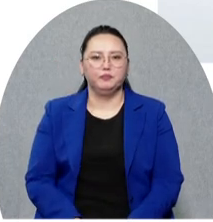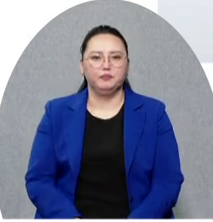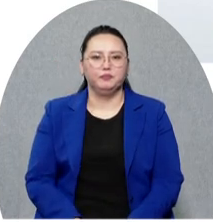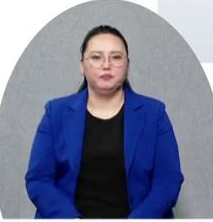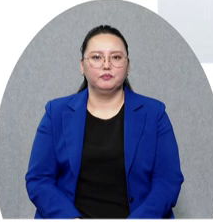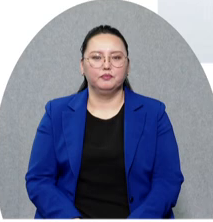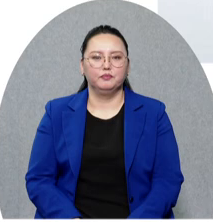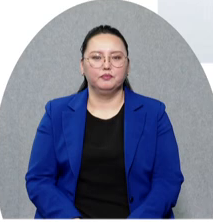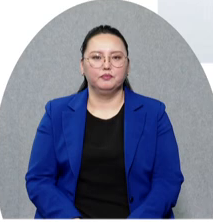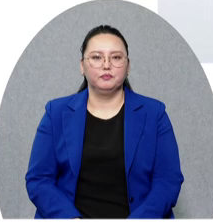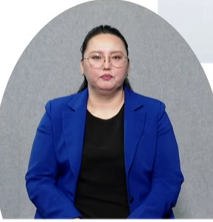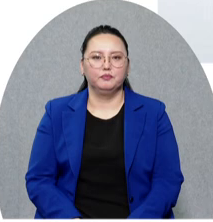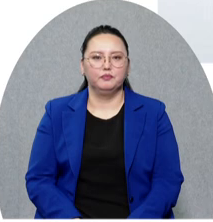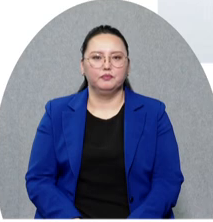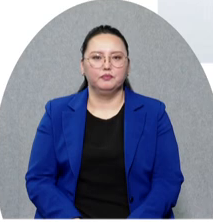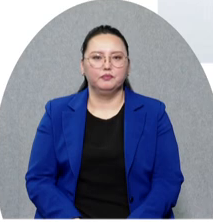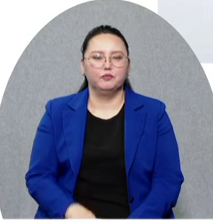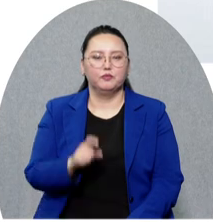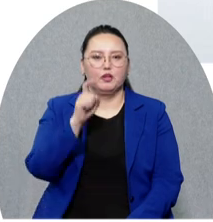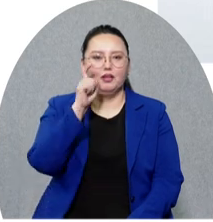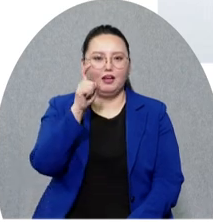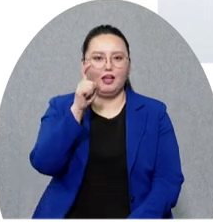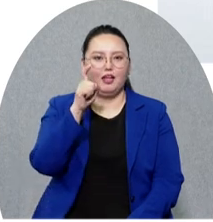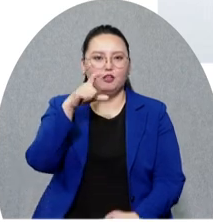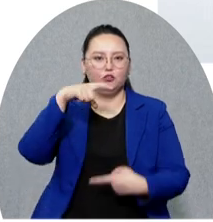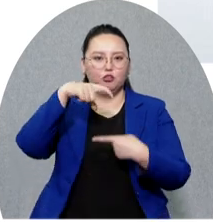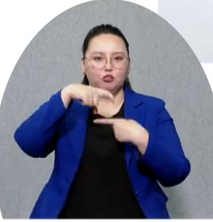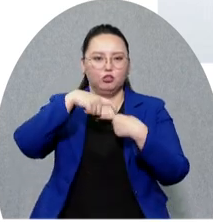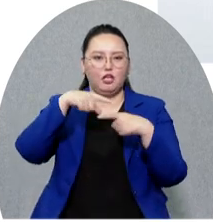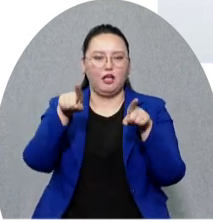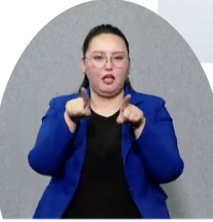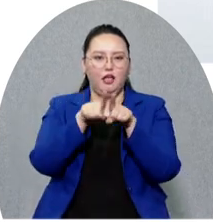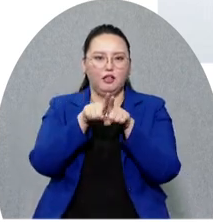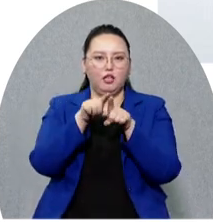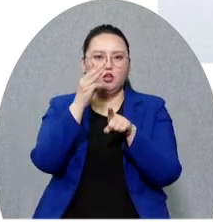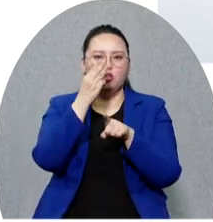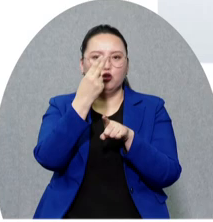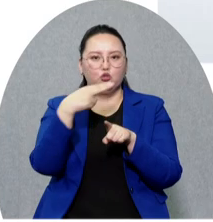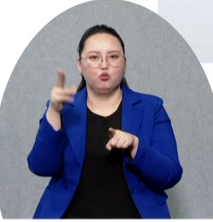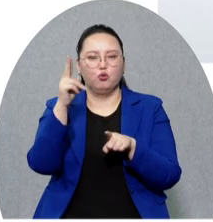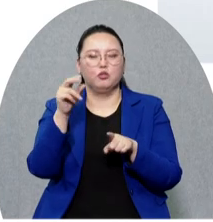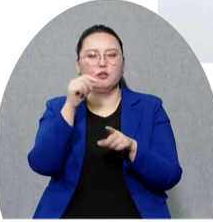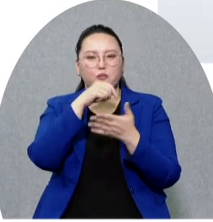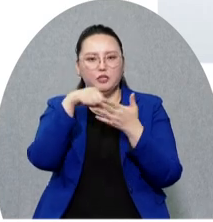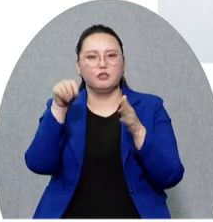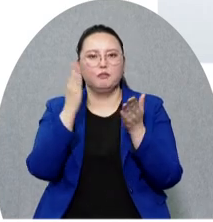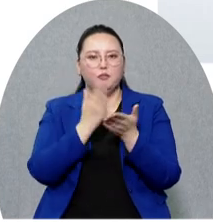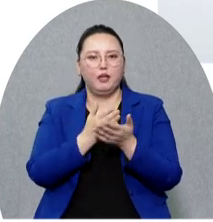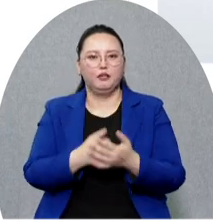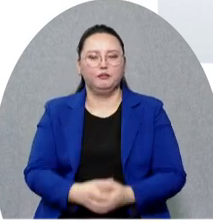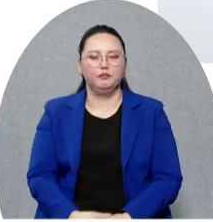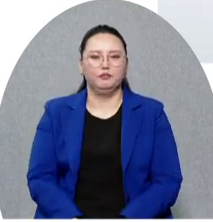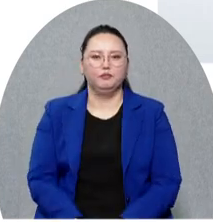Харин хүү гэдэг нөхцөлийг залгахтаа мөн адилхан шууд залган бичсэн байна. Эм үгэнд ордог хэлбэрийг нь